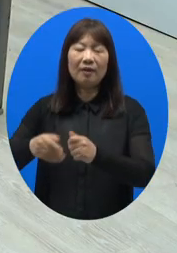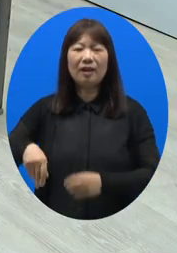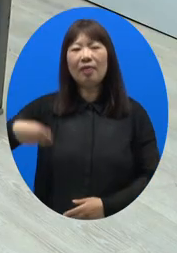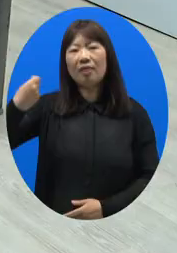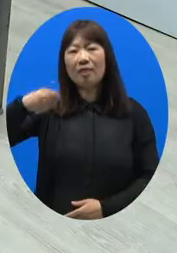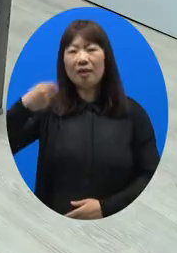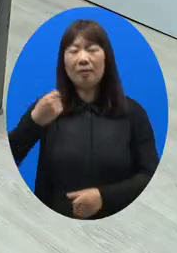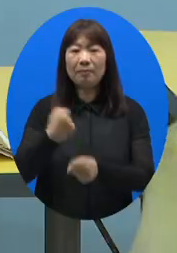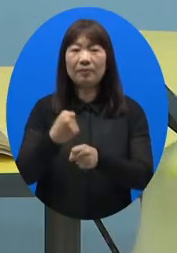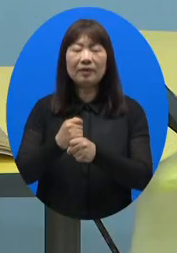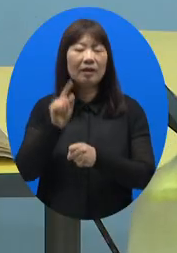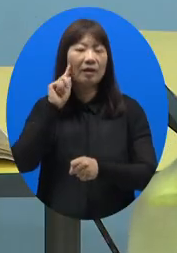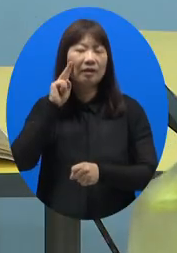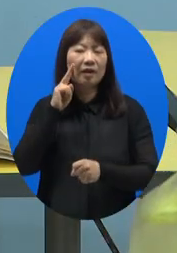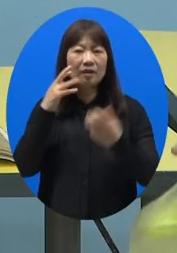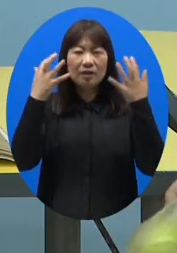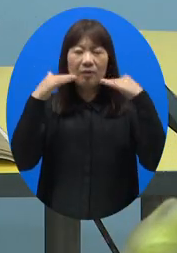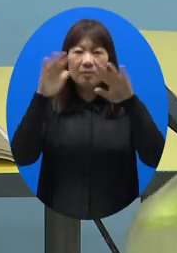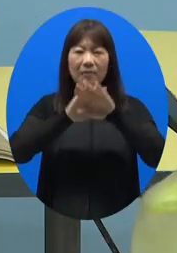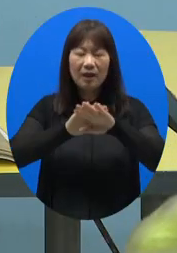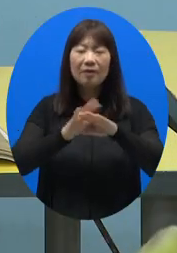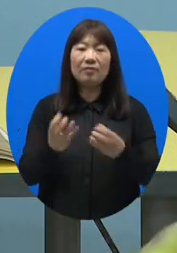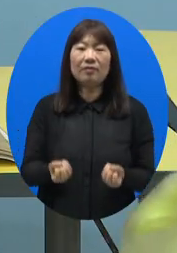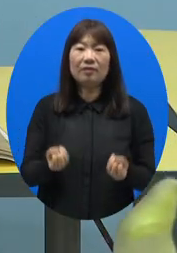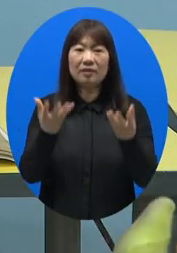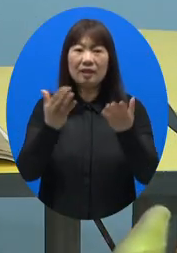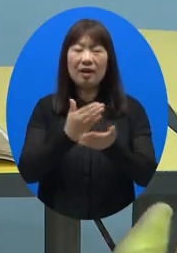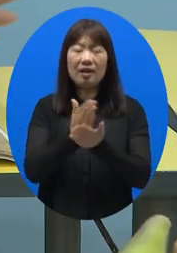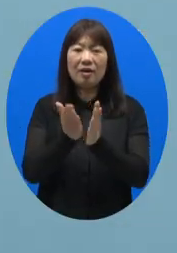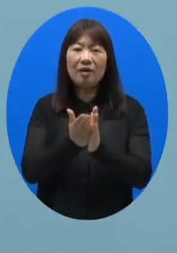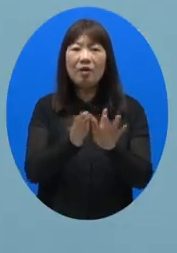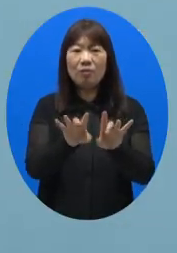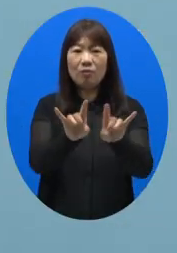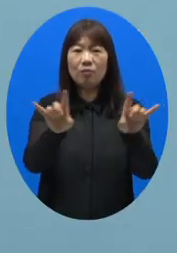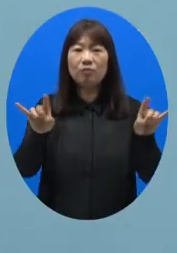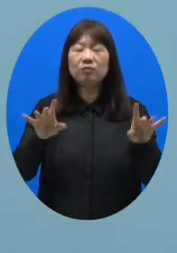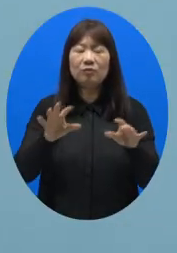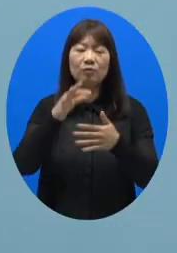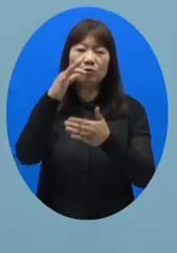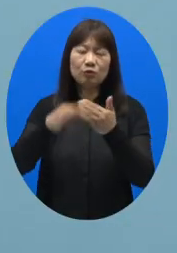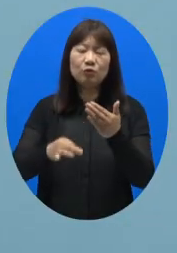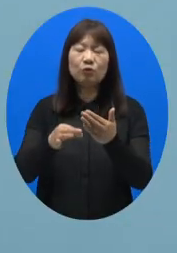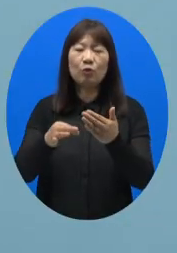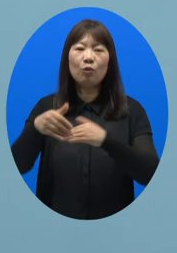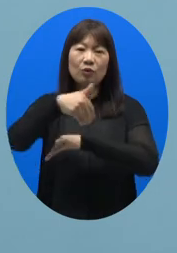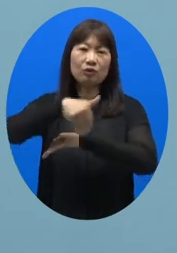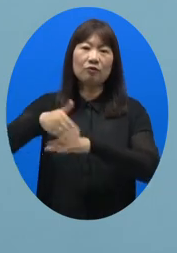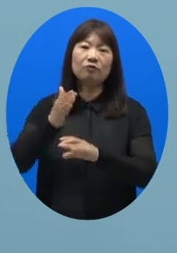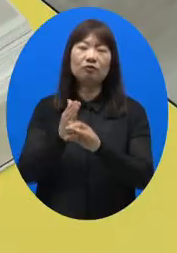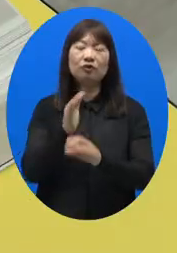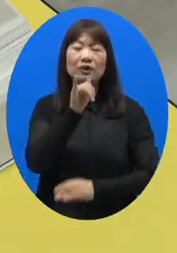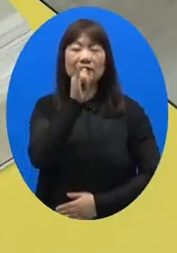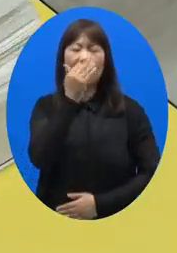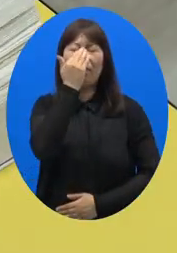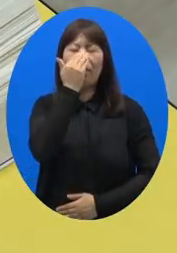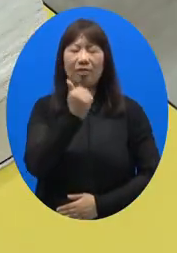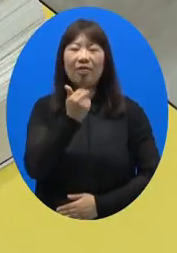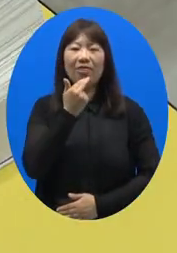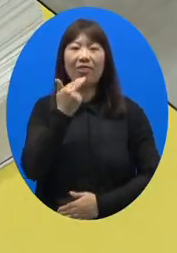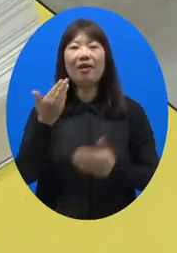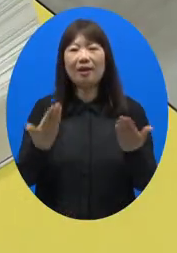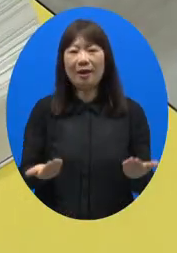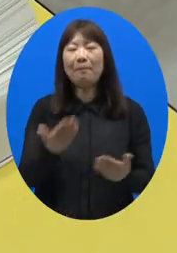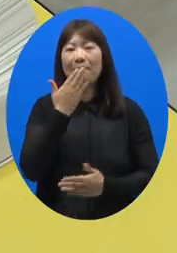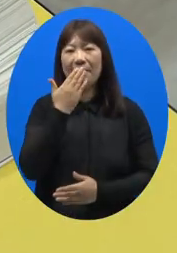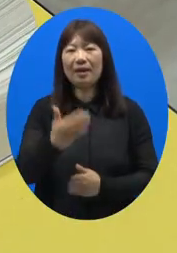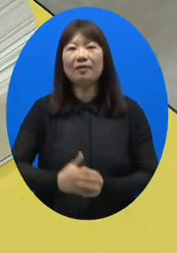만들기, 1박 2일 여름밤 야간 행사 등각 도서관마다 다양한 프로그램을 기획하고 있어 지루하지 않게 쉴수